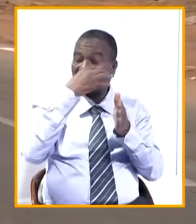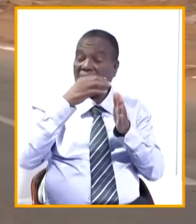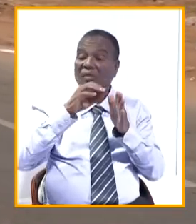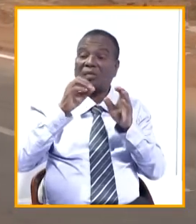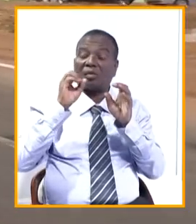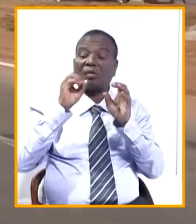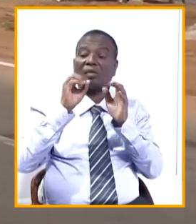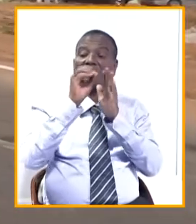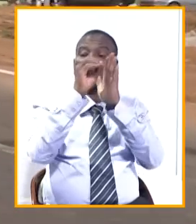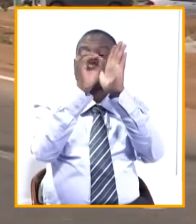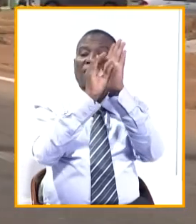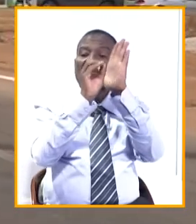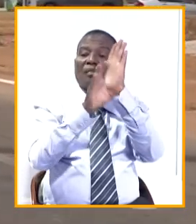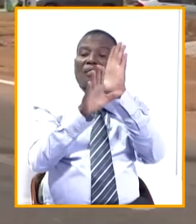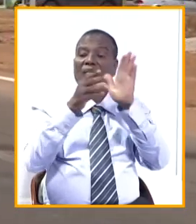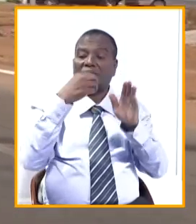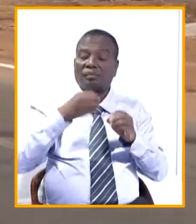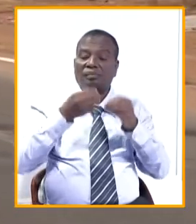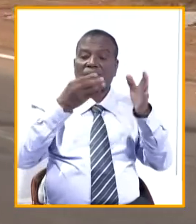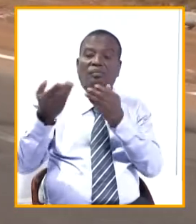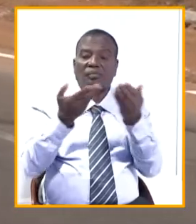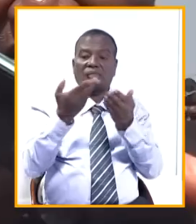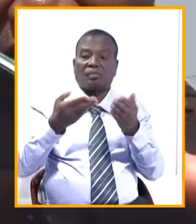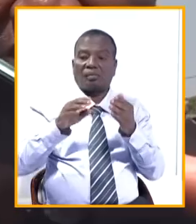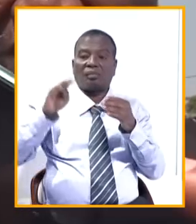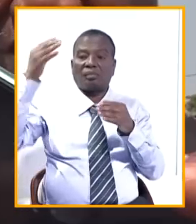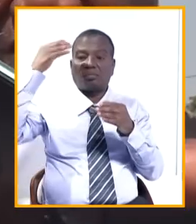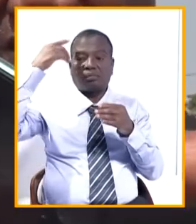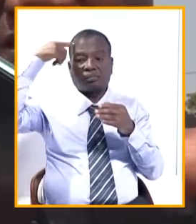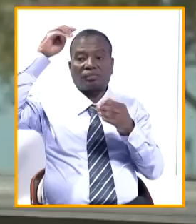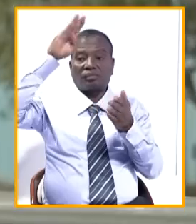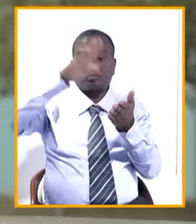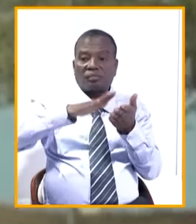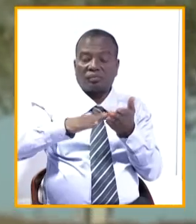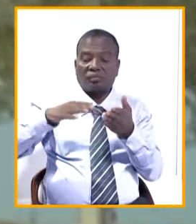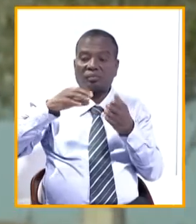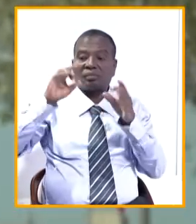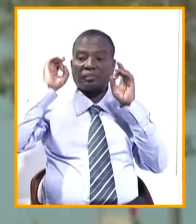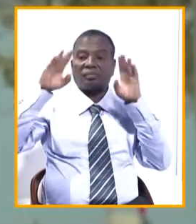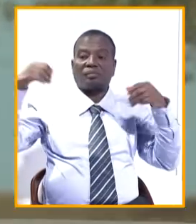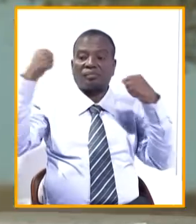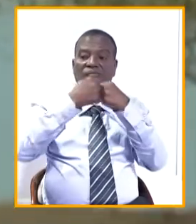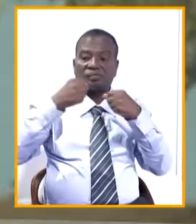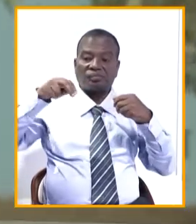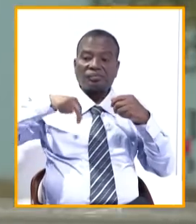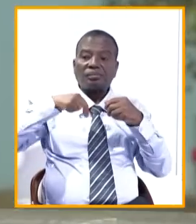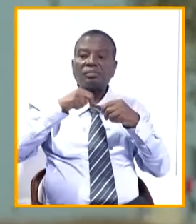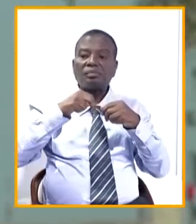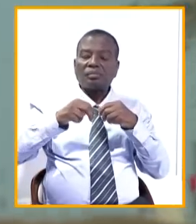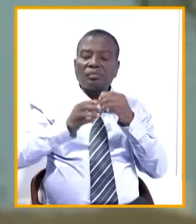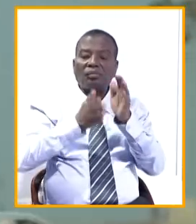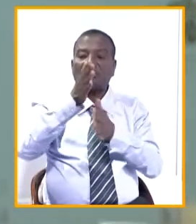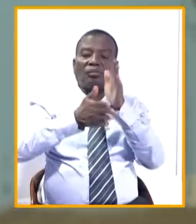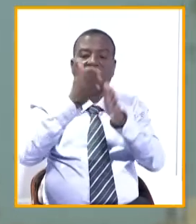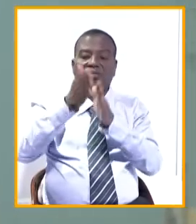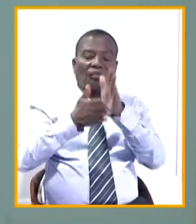mis officiellement en service par le ministre-gouverneur et les autorités locales. Pour réduire les risques d'accident, nous pensons que le flot de la circulation doit être régulé